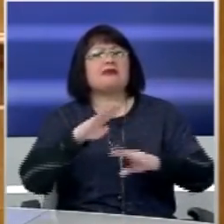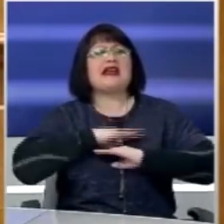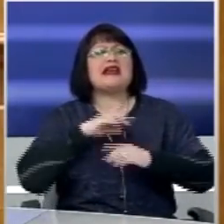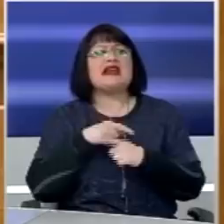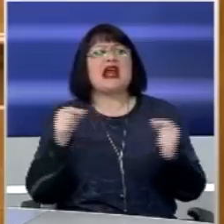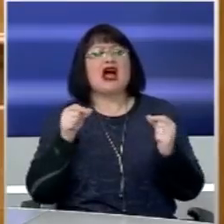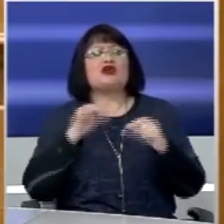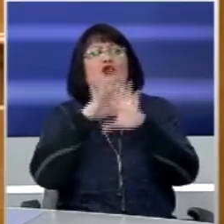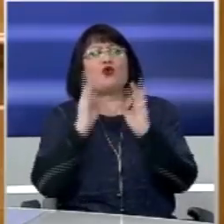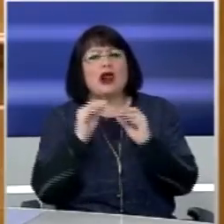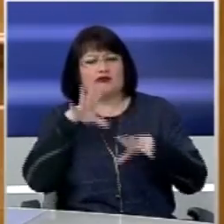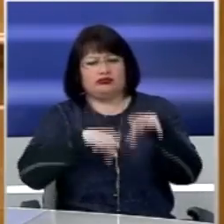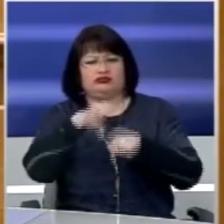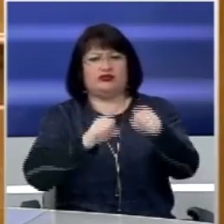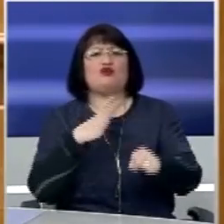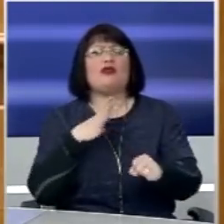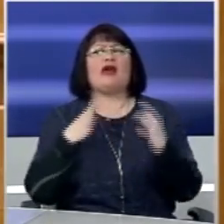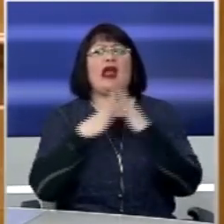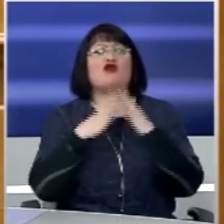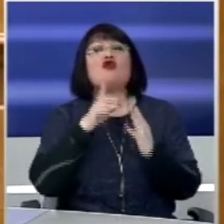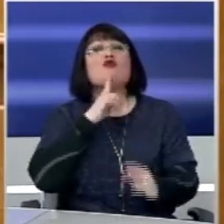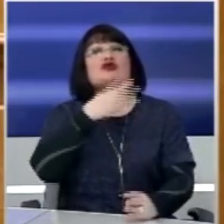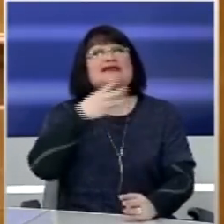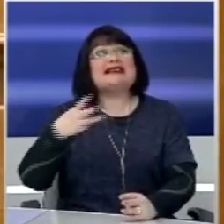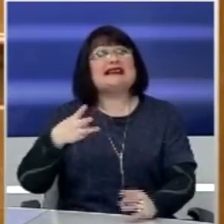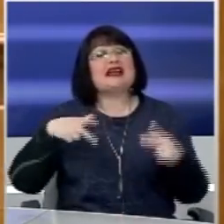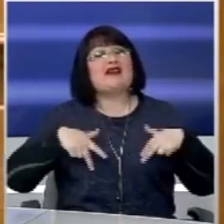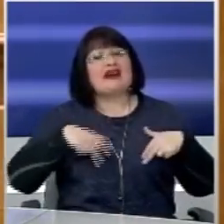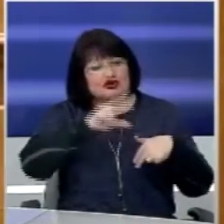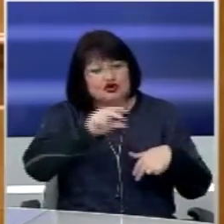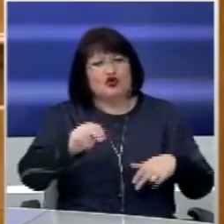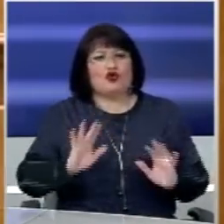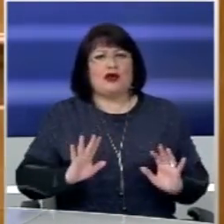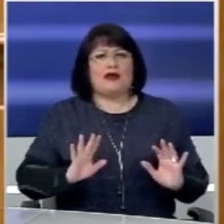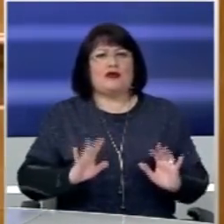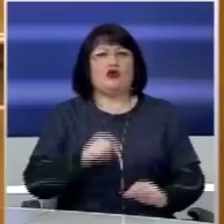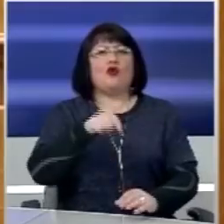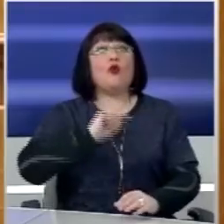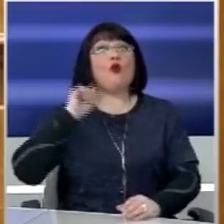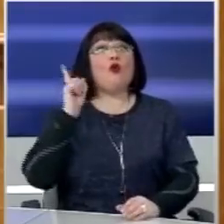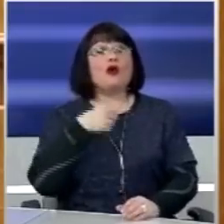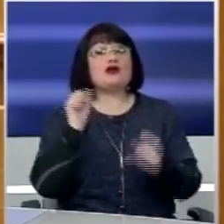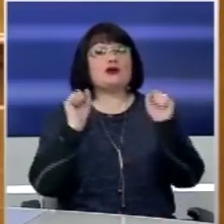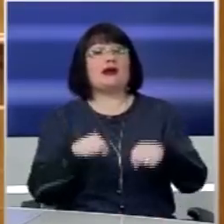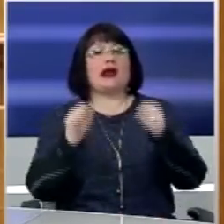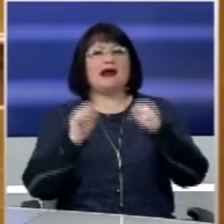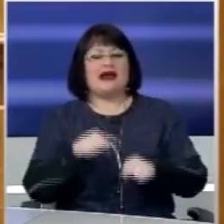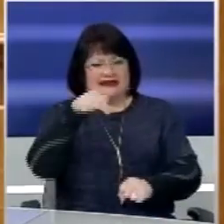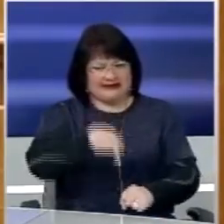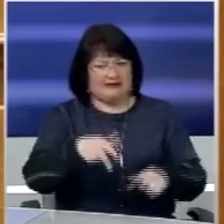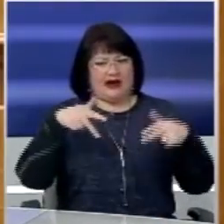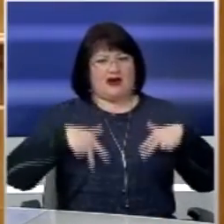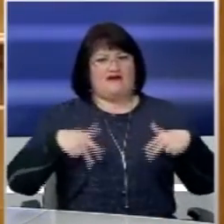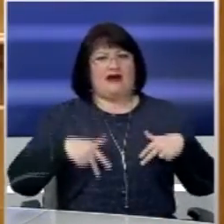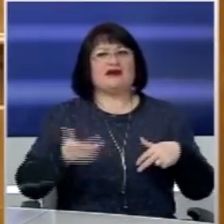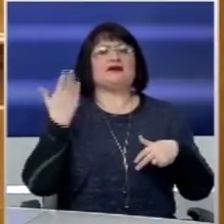αυτή αποτυπώθηκε στην διακυβέρνηση Τσίπρα. Γεγονός για το οποίο βέβαια πανηγυρίζεται όλοι. Και η σημερινή